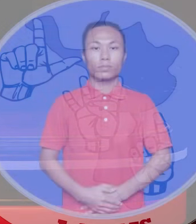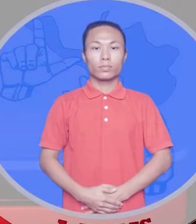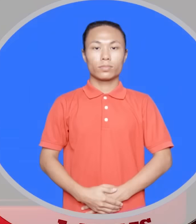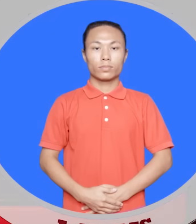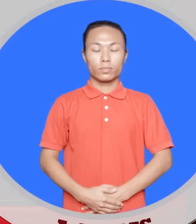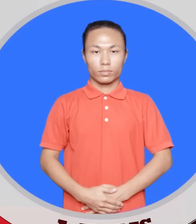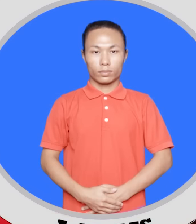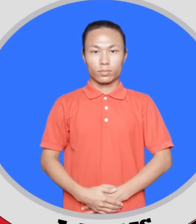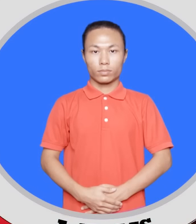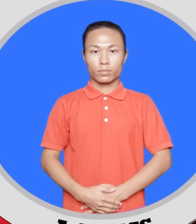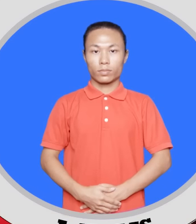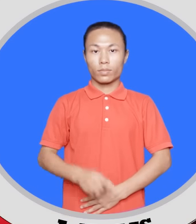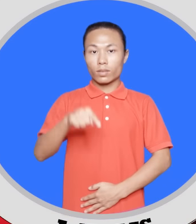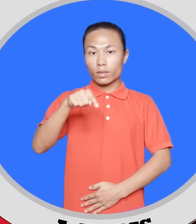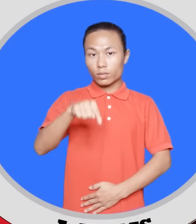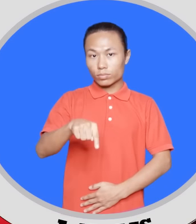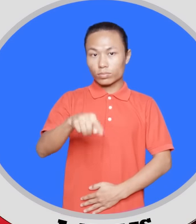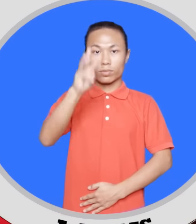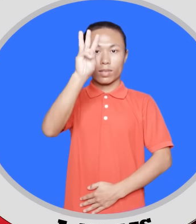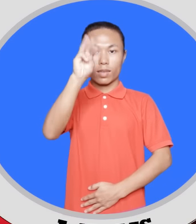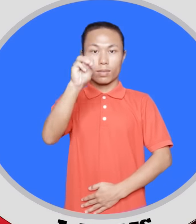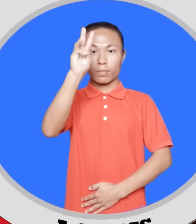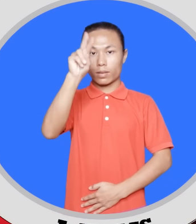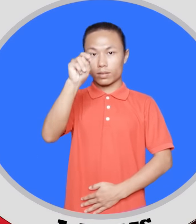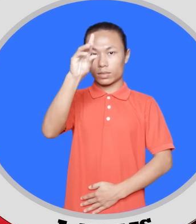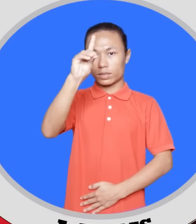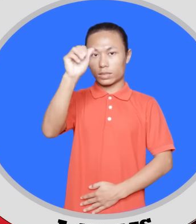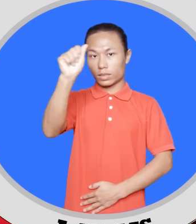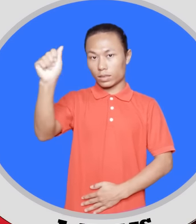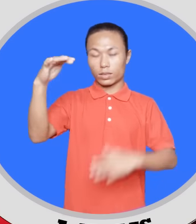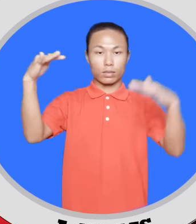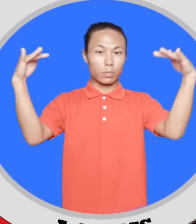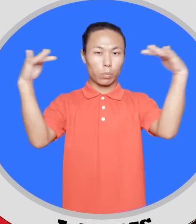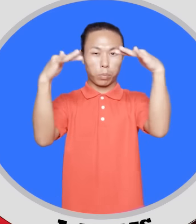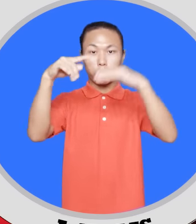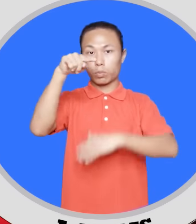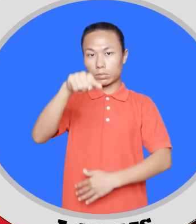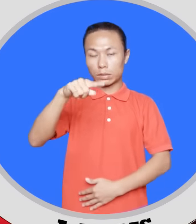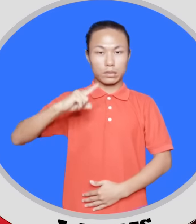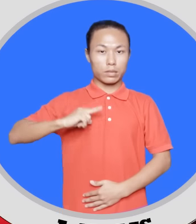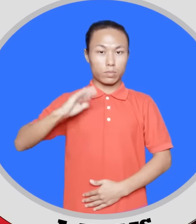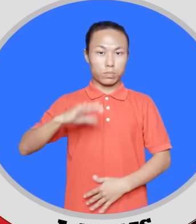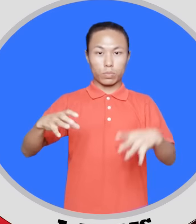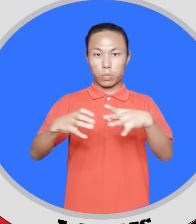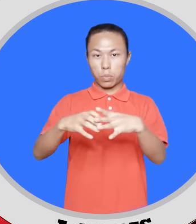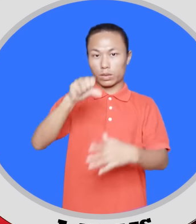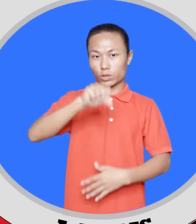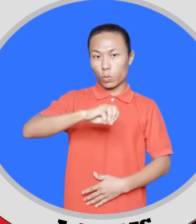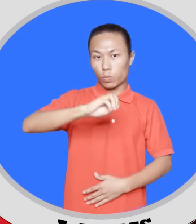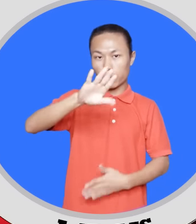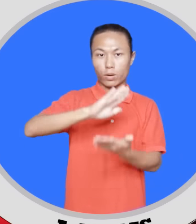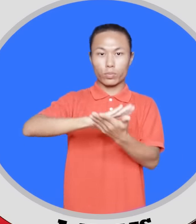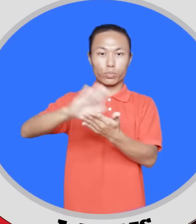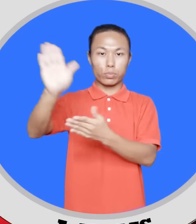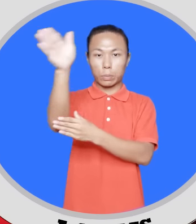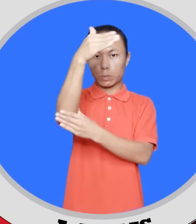အမျိုးသားဒီမိုကရက်တစ်မဟာမိတ်တပ်မတော် MNDA ကဇူလိုင်လ17ရက်မှာထုတ်ပြန်လိုက်ပါတယ်။လက်ရှိမှာအကြမ်းဖက်